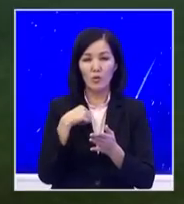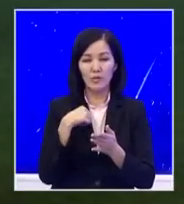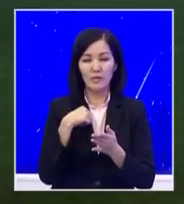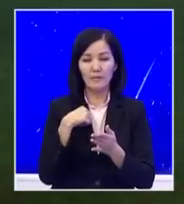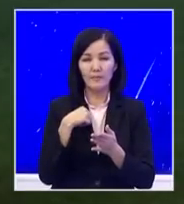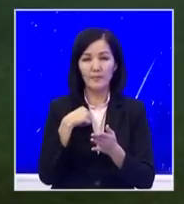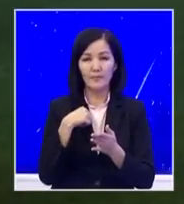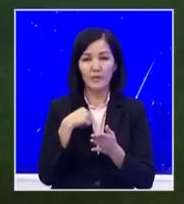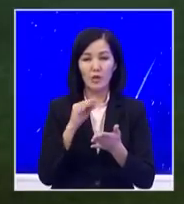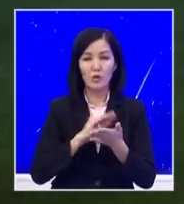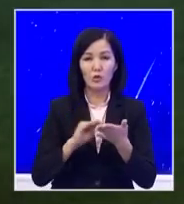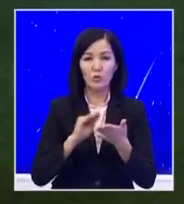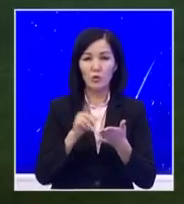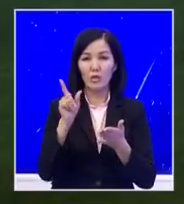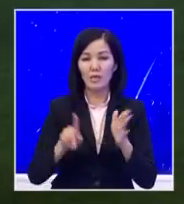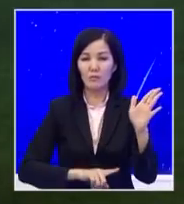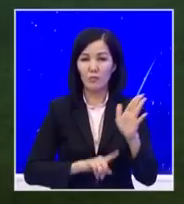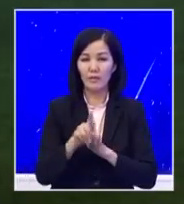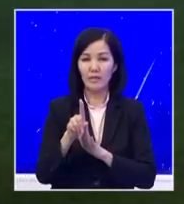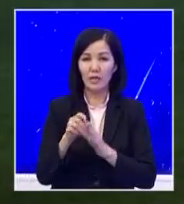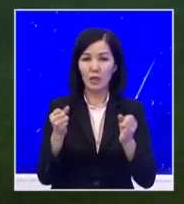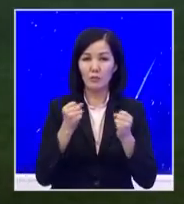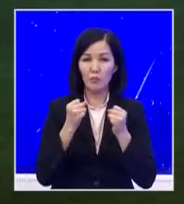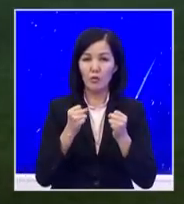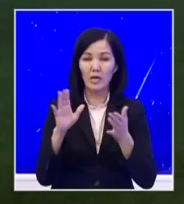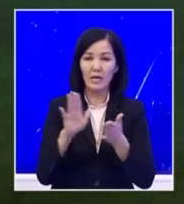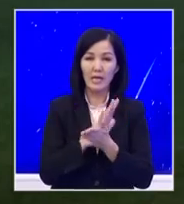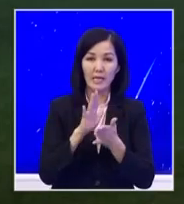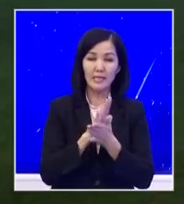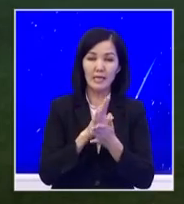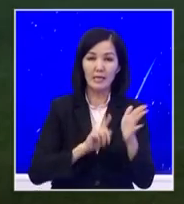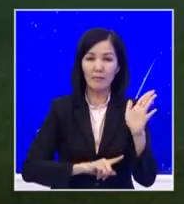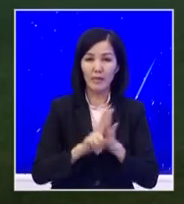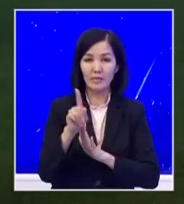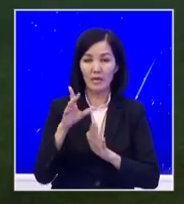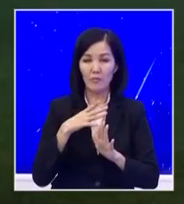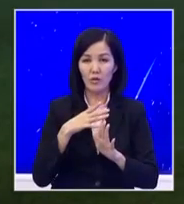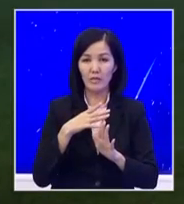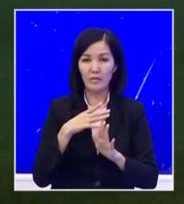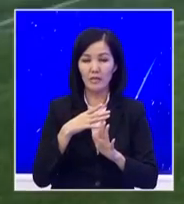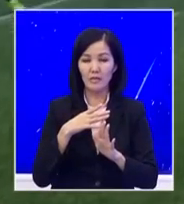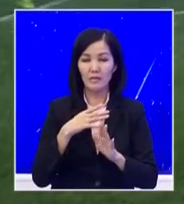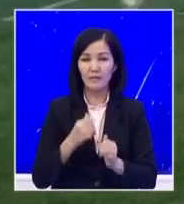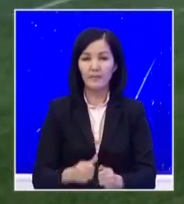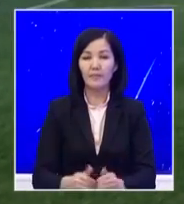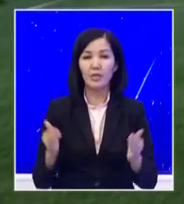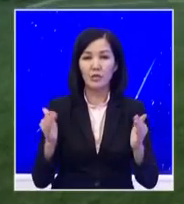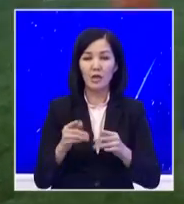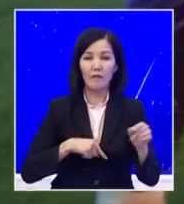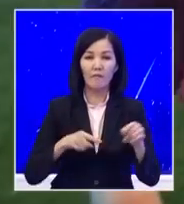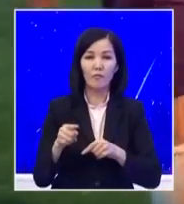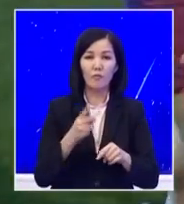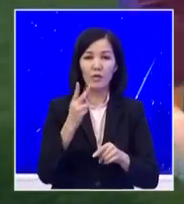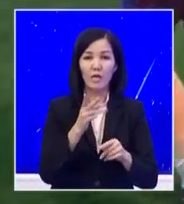журналист болып бастаған кезде осы спорт газетінен бастап еді, осы спортқа өте көңіл бөлген адам. Шағын футбол бәсекесі